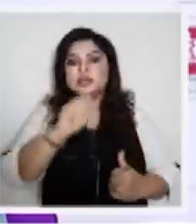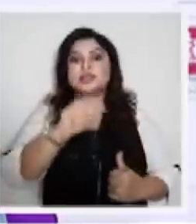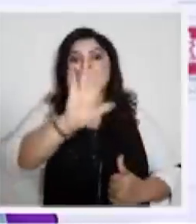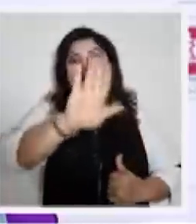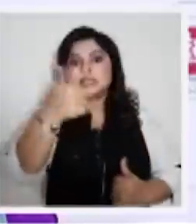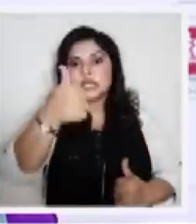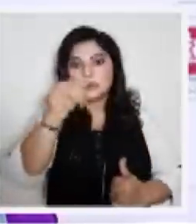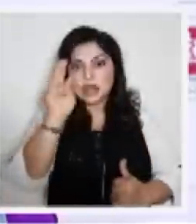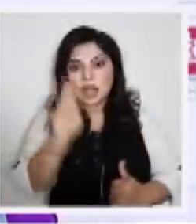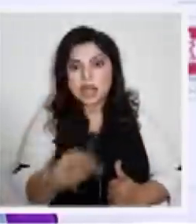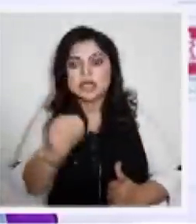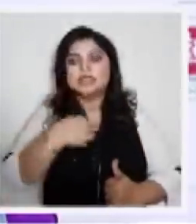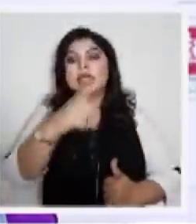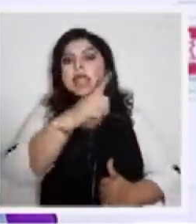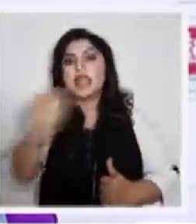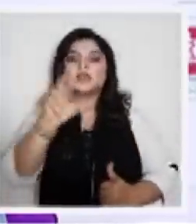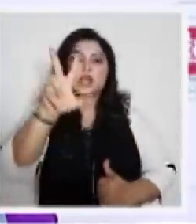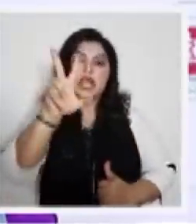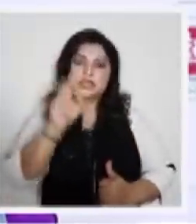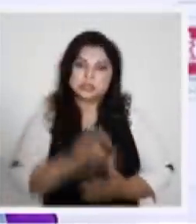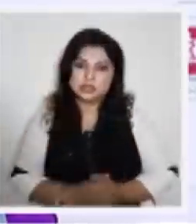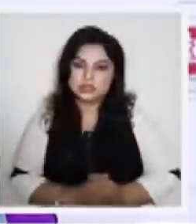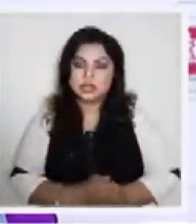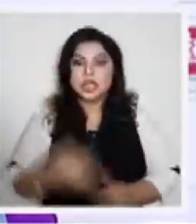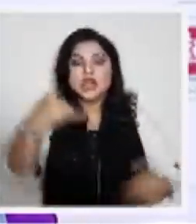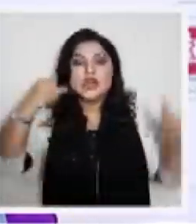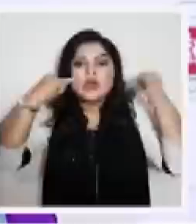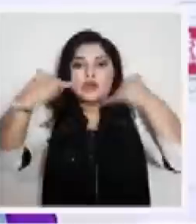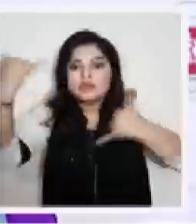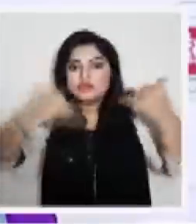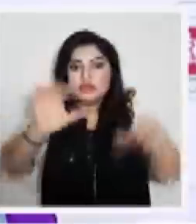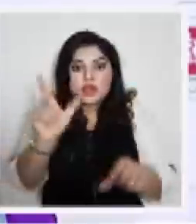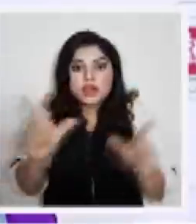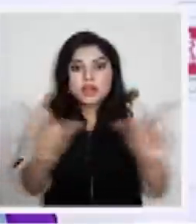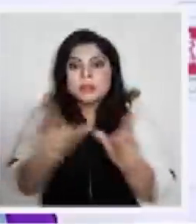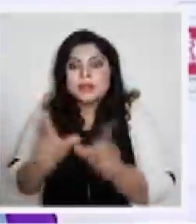1,92,559টি এবং এ পর্যন্ত ফোন কল গ্রহণ করা হয়েছে